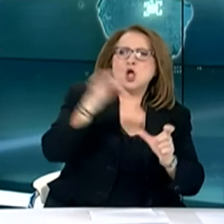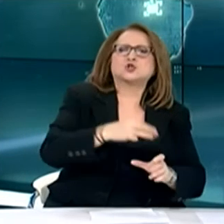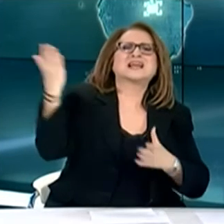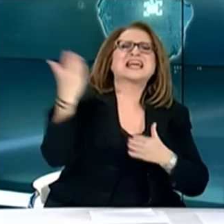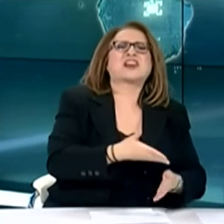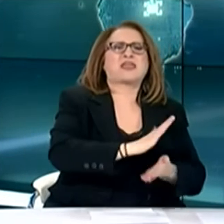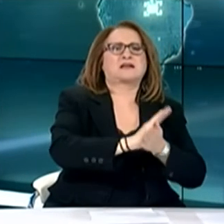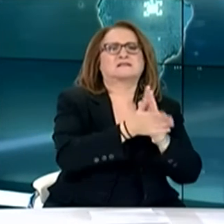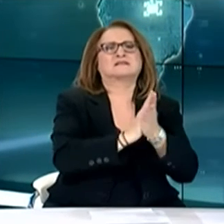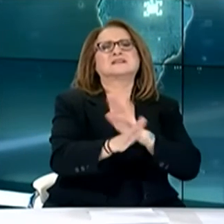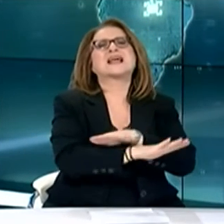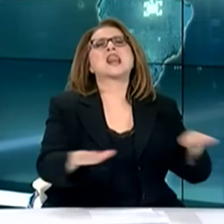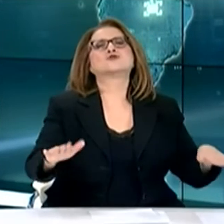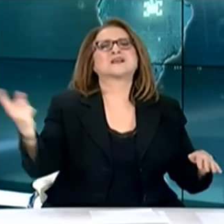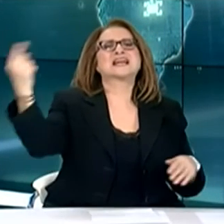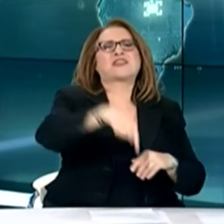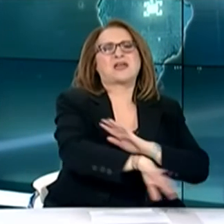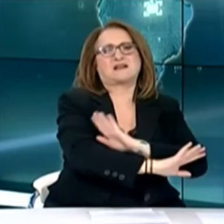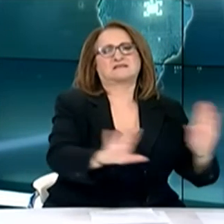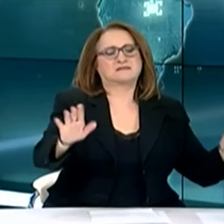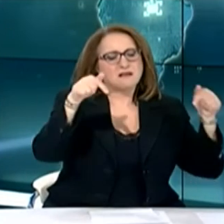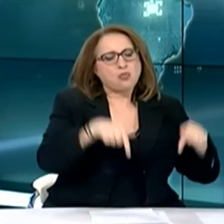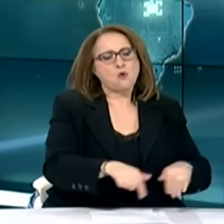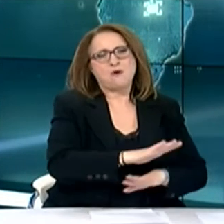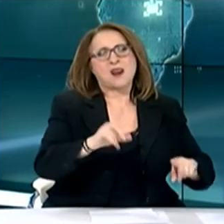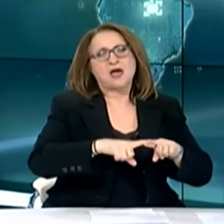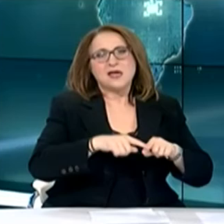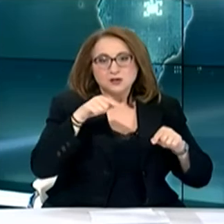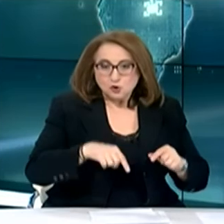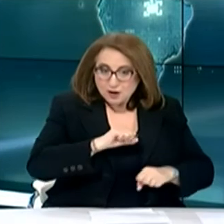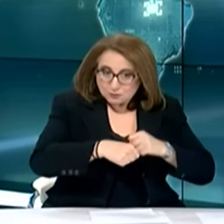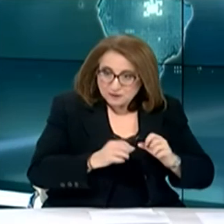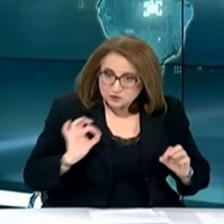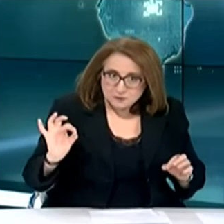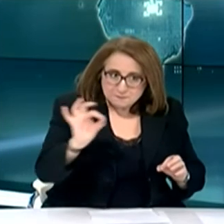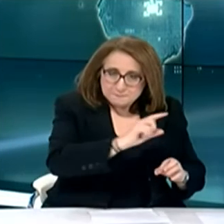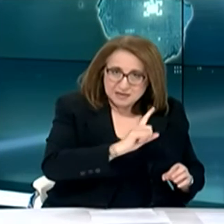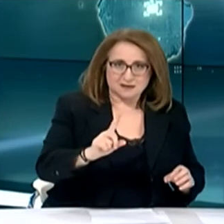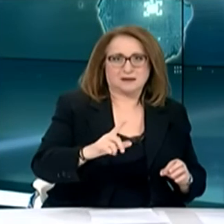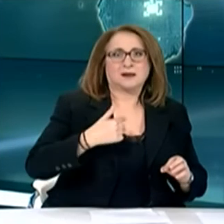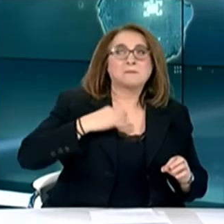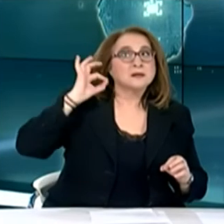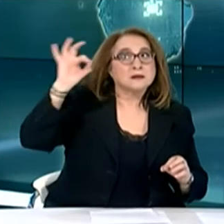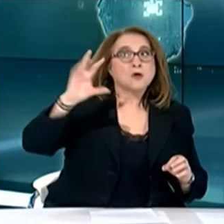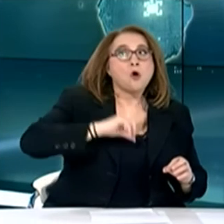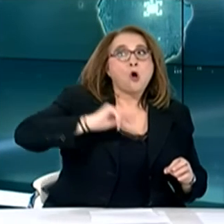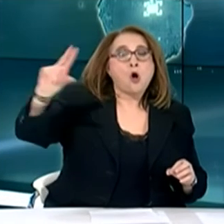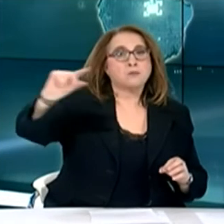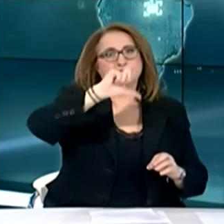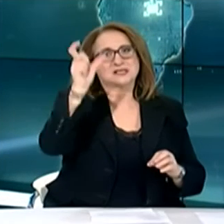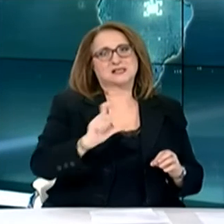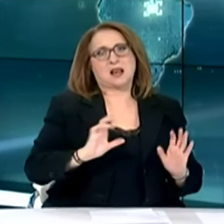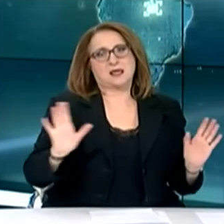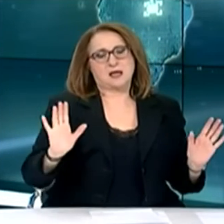χωρών. Η εκθετική αύξηση του ιού αυτού μπορεί να οδηγήσει σε αντίστοιχα φαινόμενα και στην Ελλάδα. Πρέπει να είμαστε έτοιμοι για όλα. Τα μέτρα